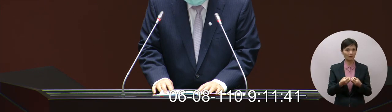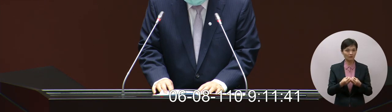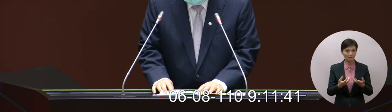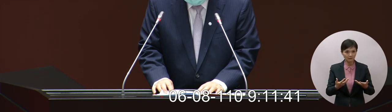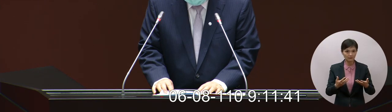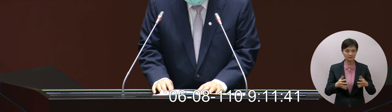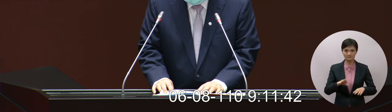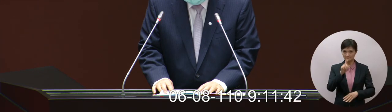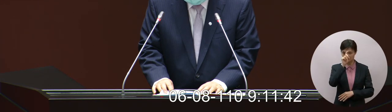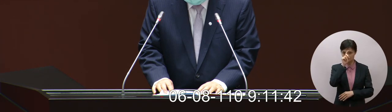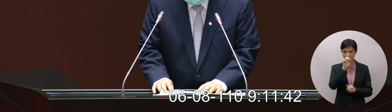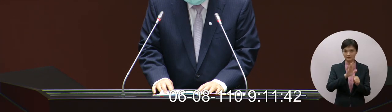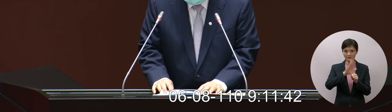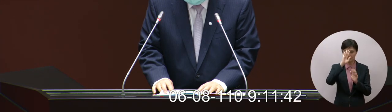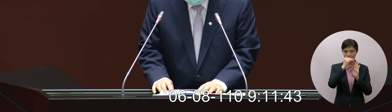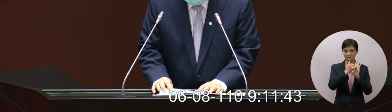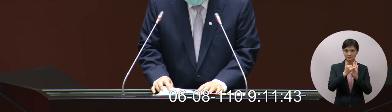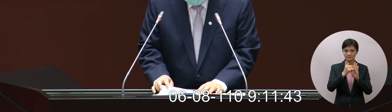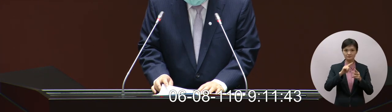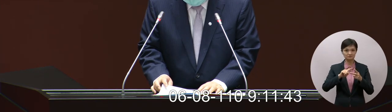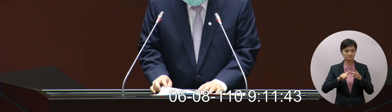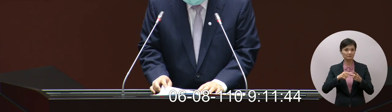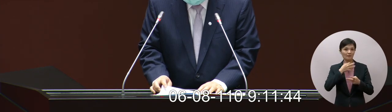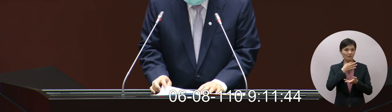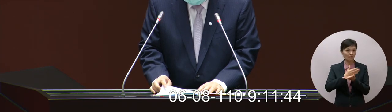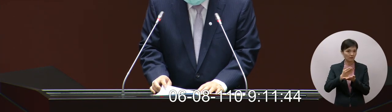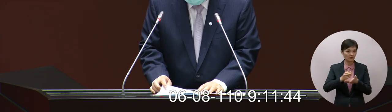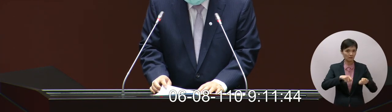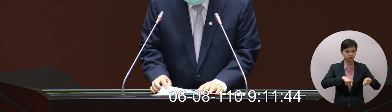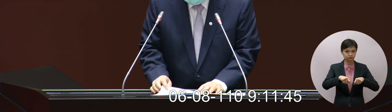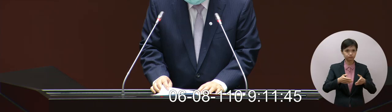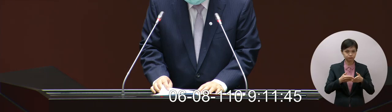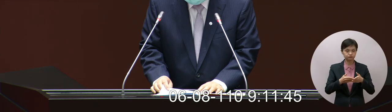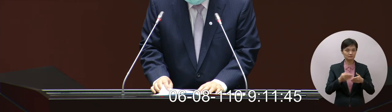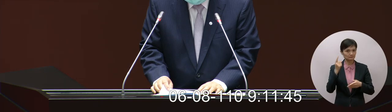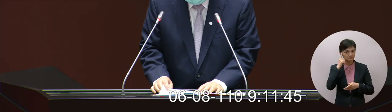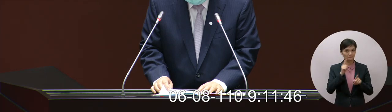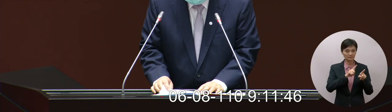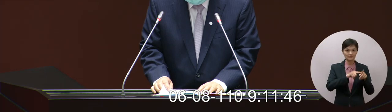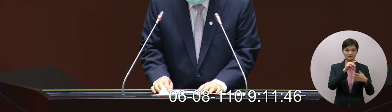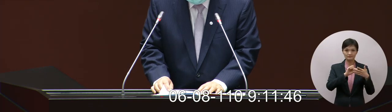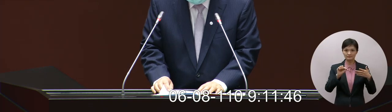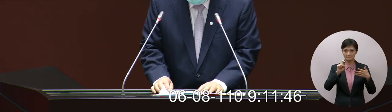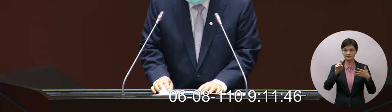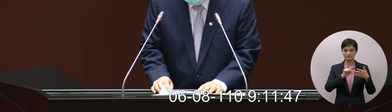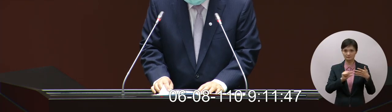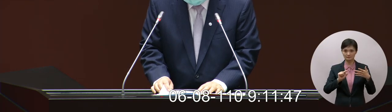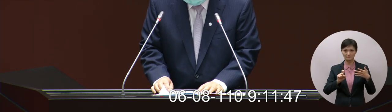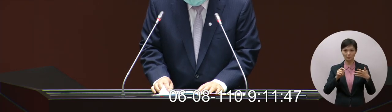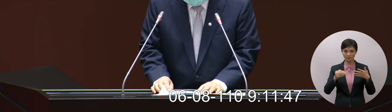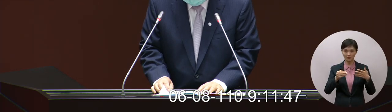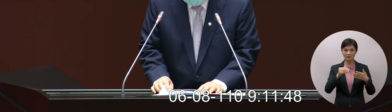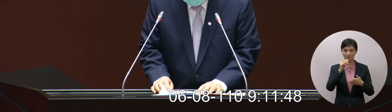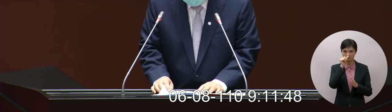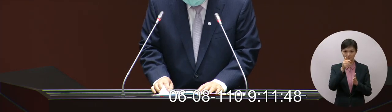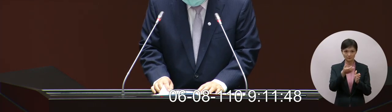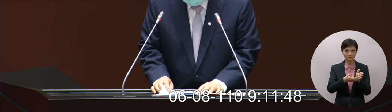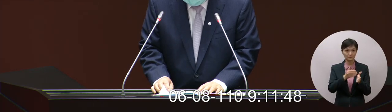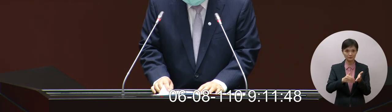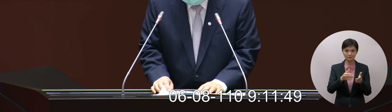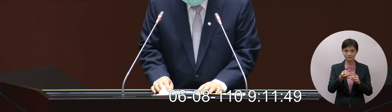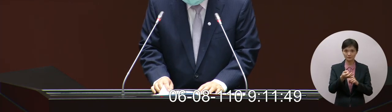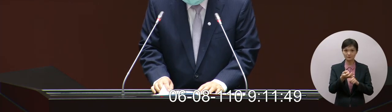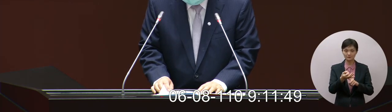未持续推动相关防治及纾困作为，原理据特别条例第11条及第19条条文修正草案，